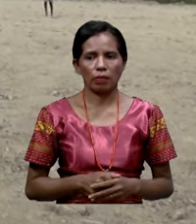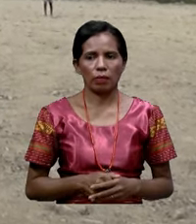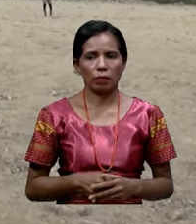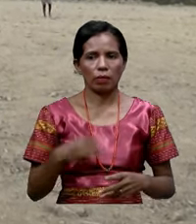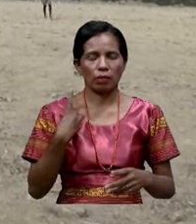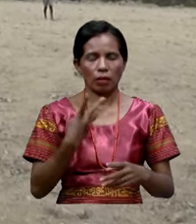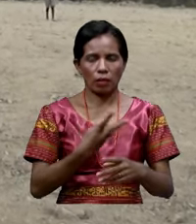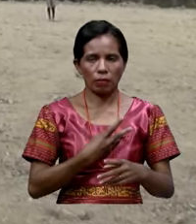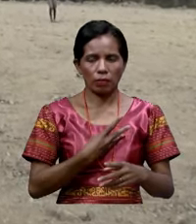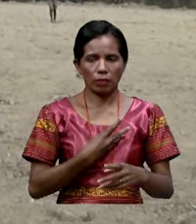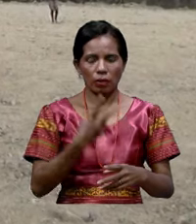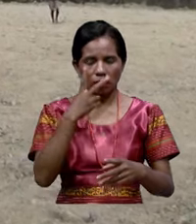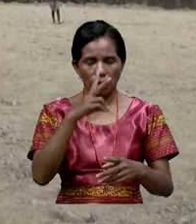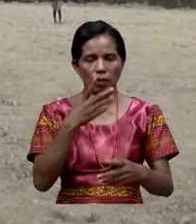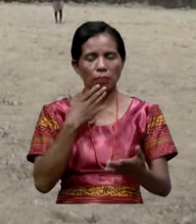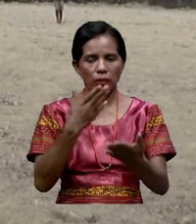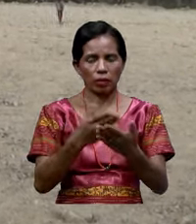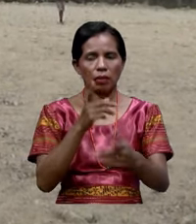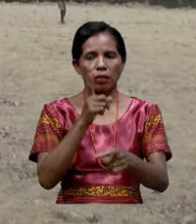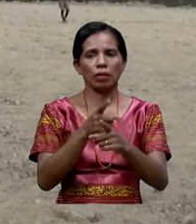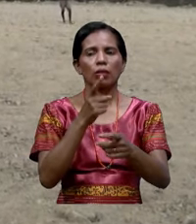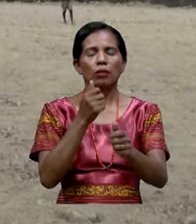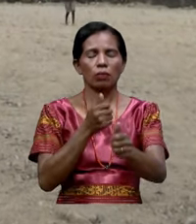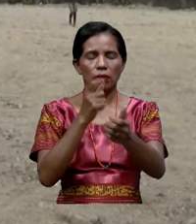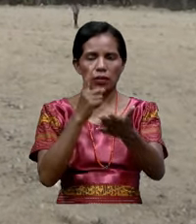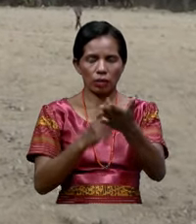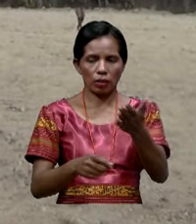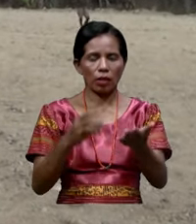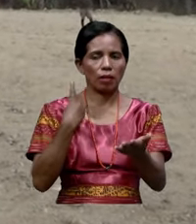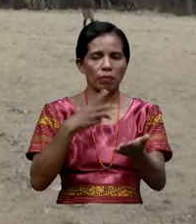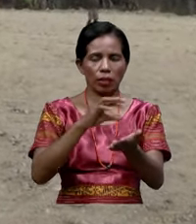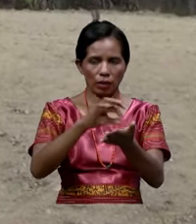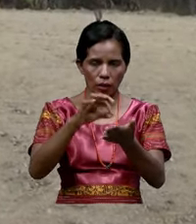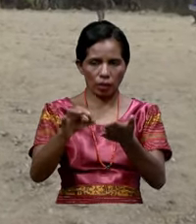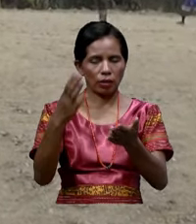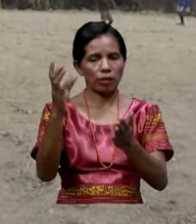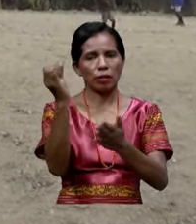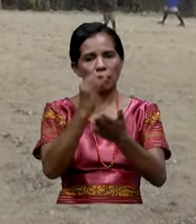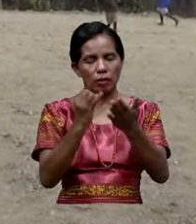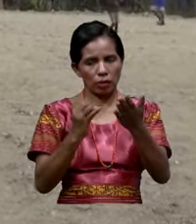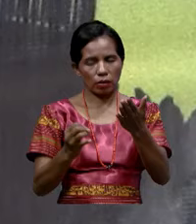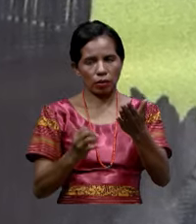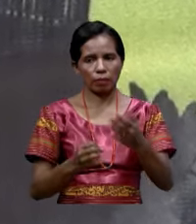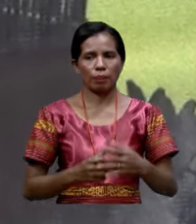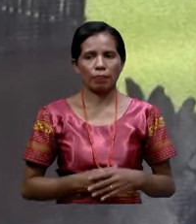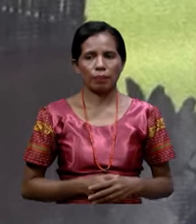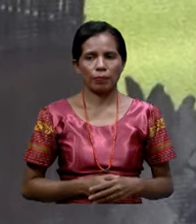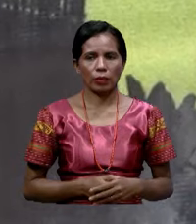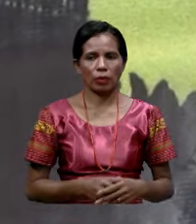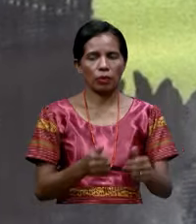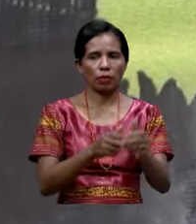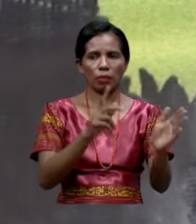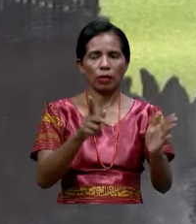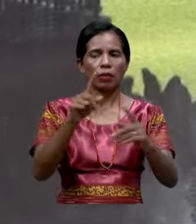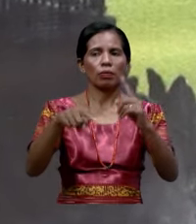almos asiguran ni kuala dali. Tuir saya dah maka perbaya kontrak dia be desain atau be biokila. Tuir planu ben